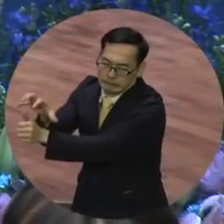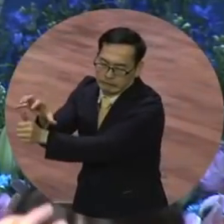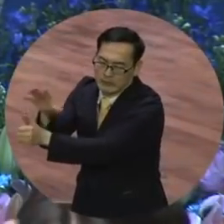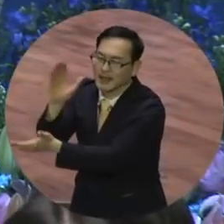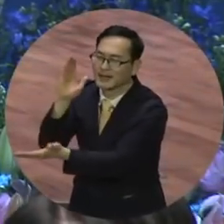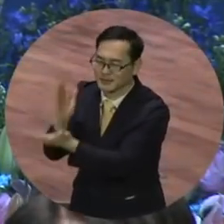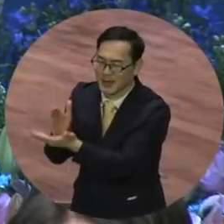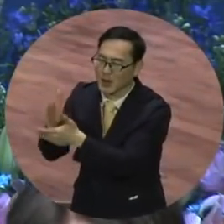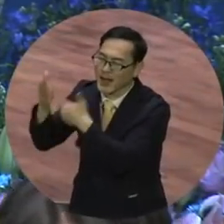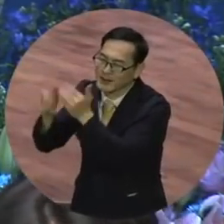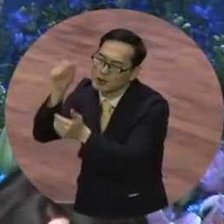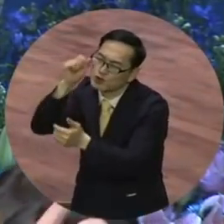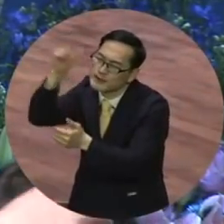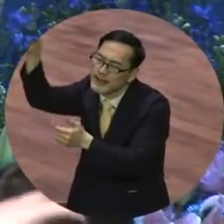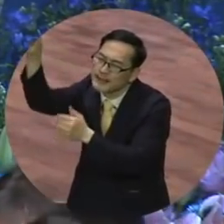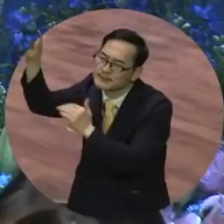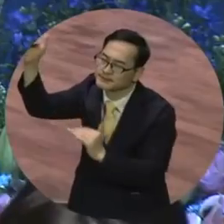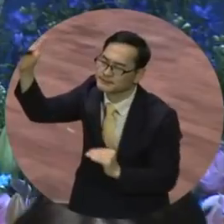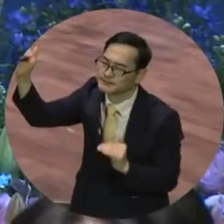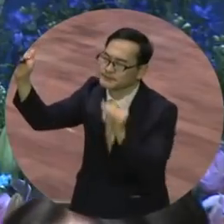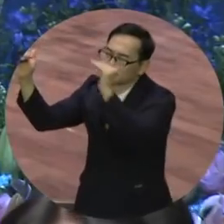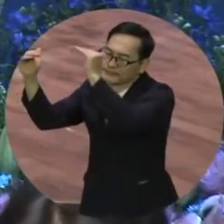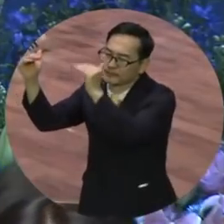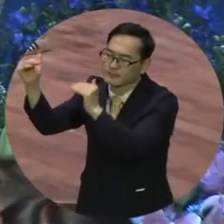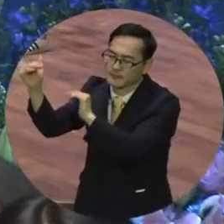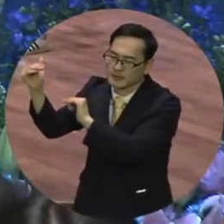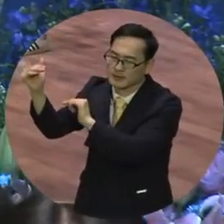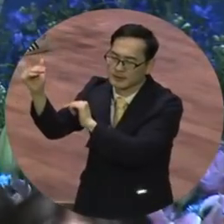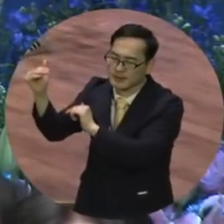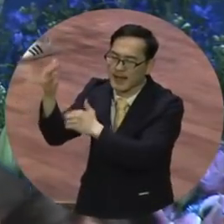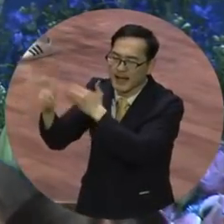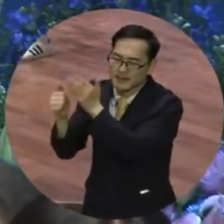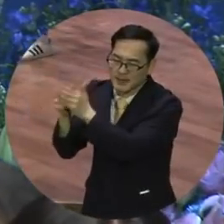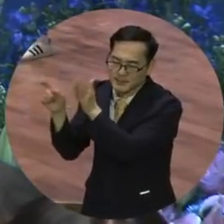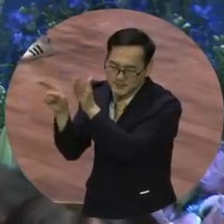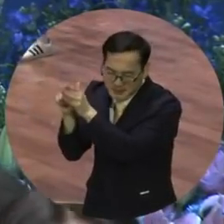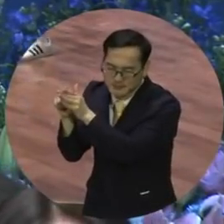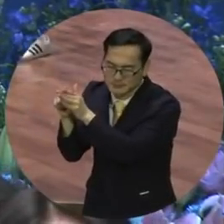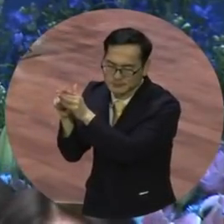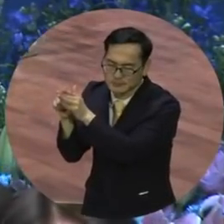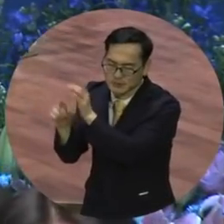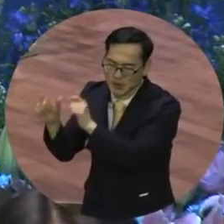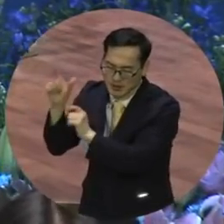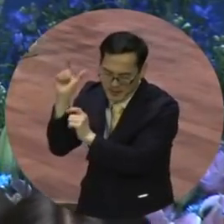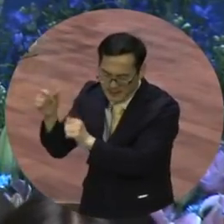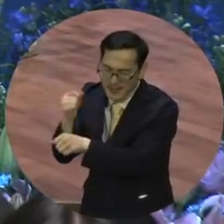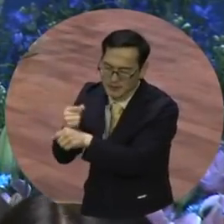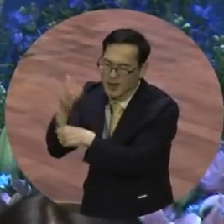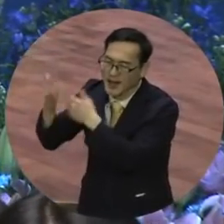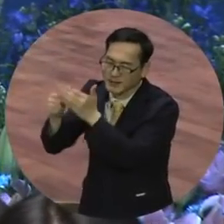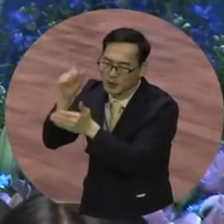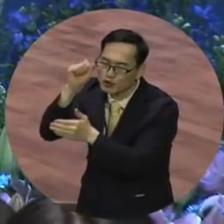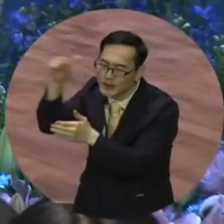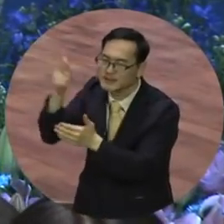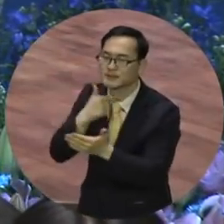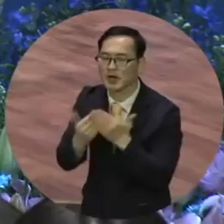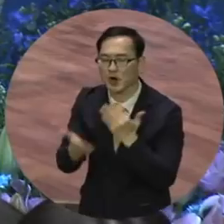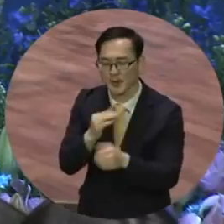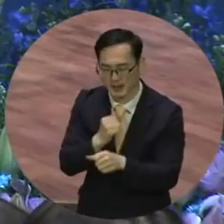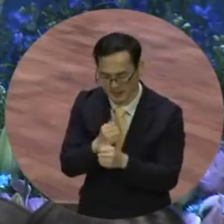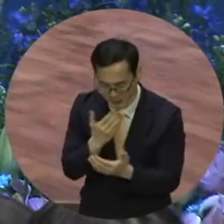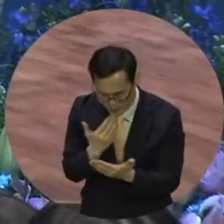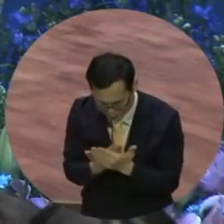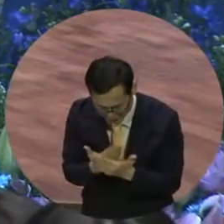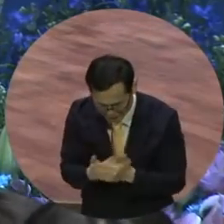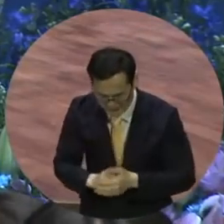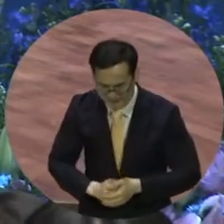취급하는 자들이 너무 많이 있는데 하나님을 크게 보게 하여 주옵시고 하나님의 스케일을 체험케 하여 주옵소서. 그래서